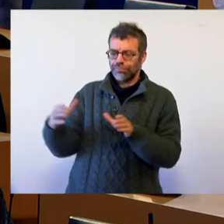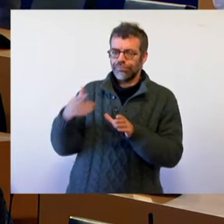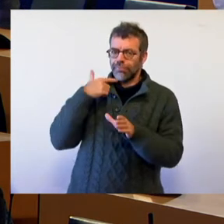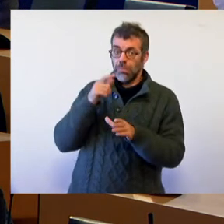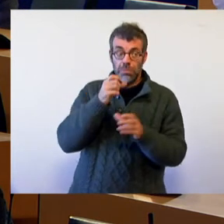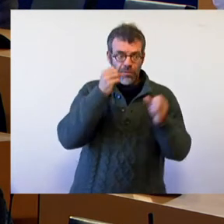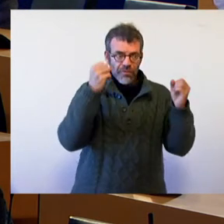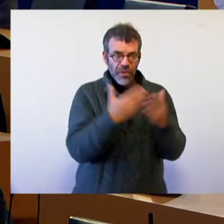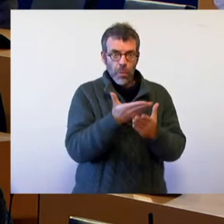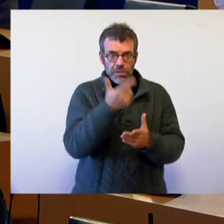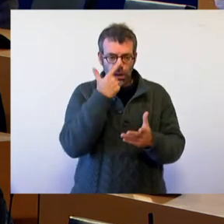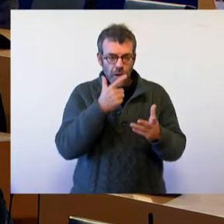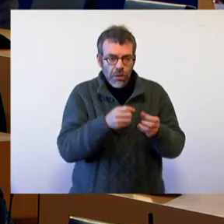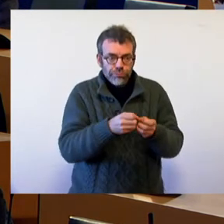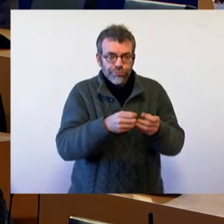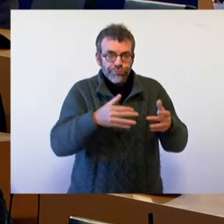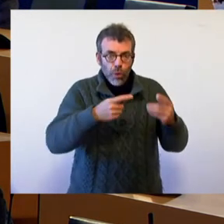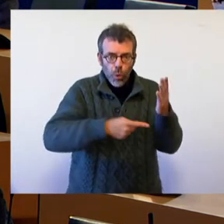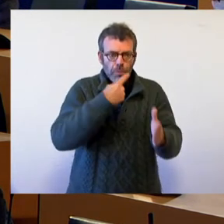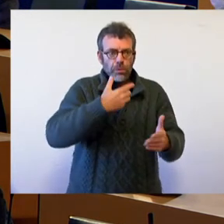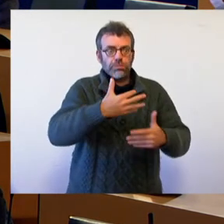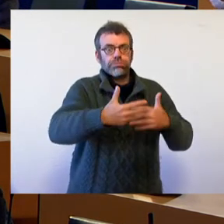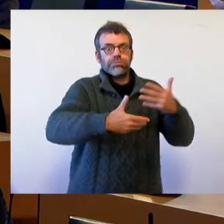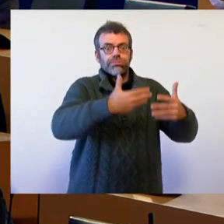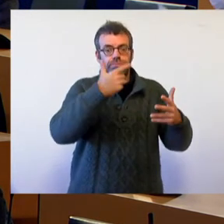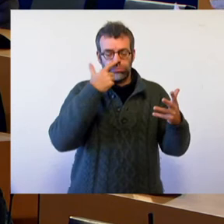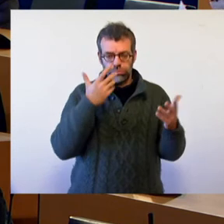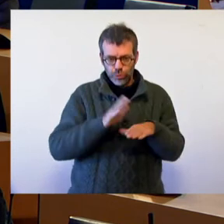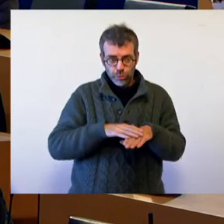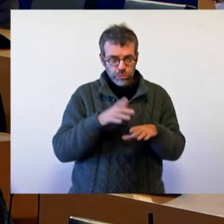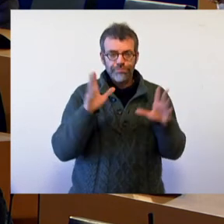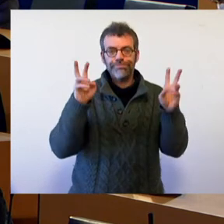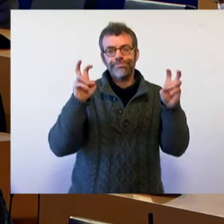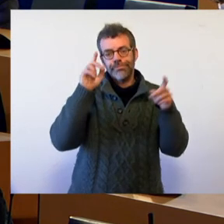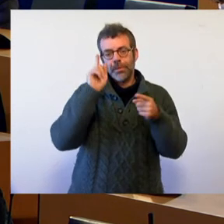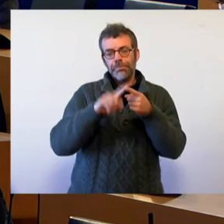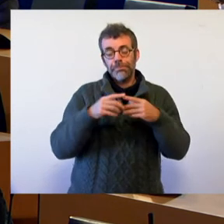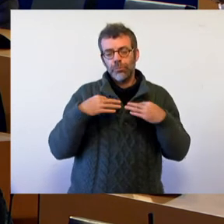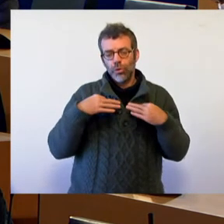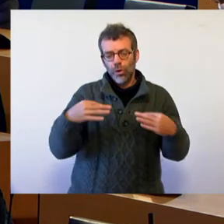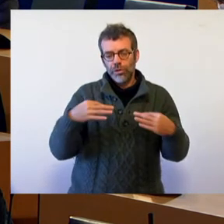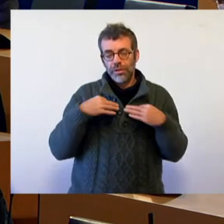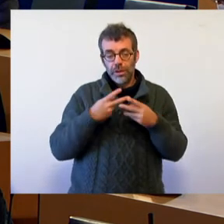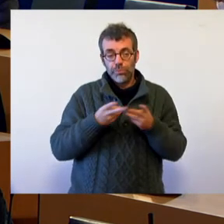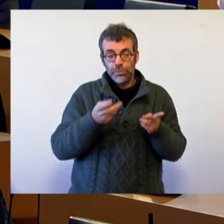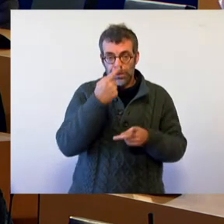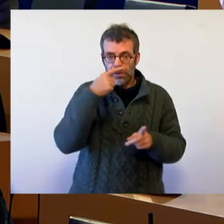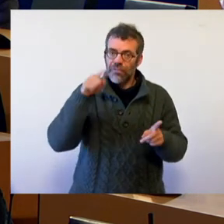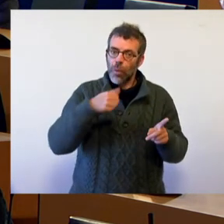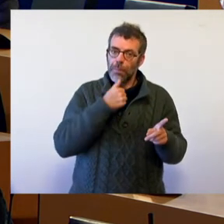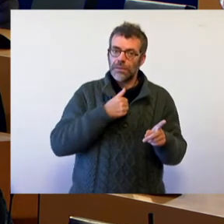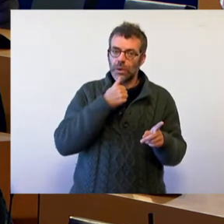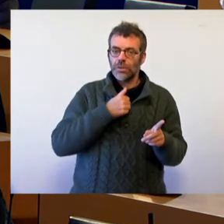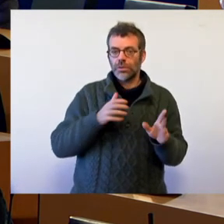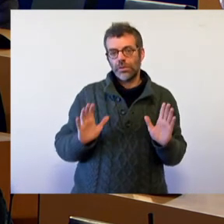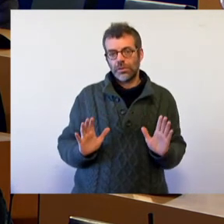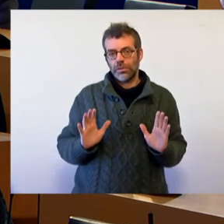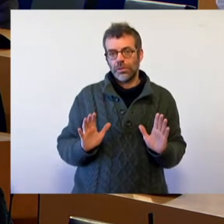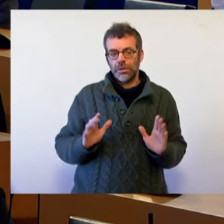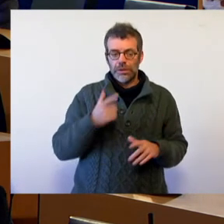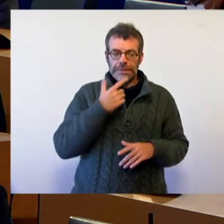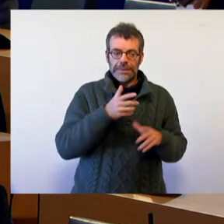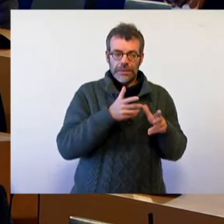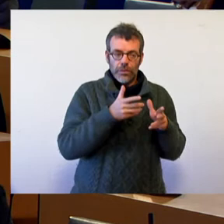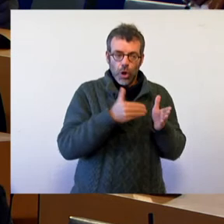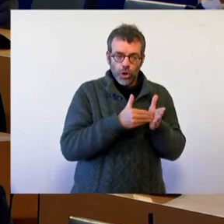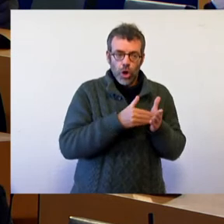repris, ce qui est bien la preuve qu'en matière de tranquillité publique, il faut savoir faire preuve de patience et de